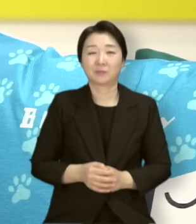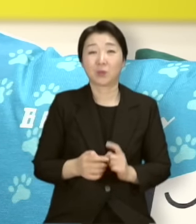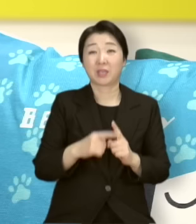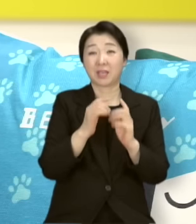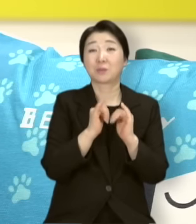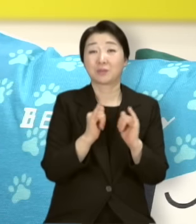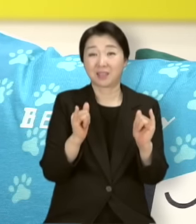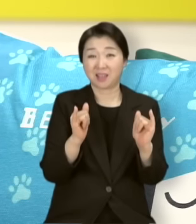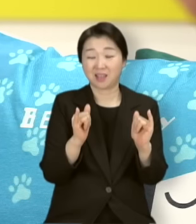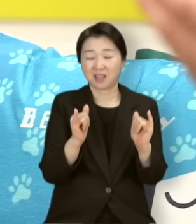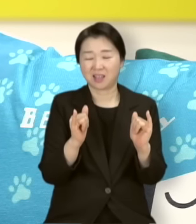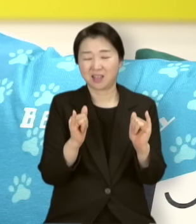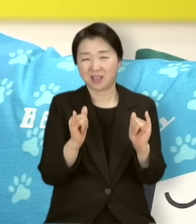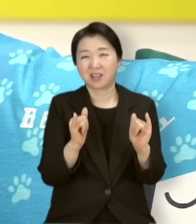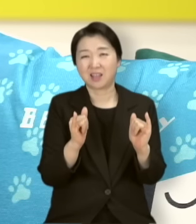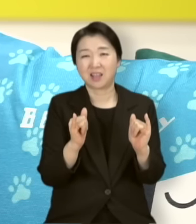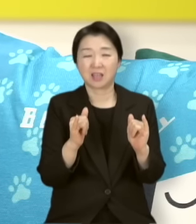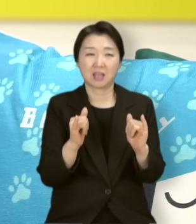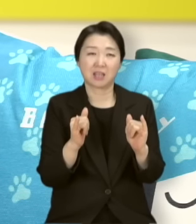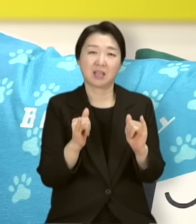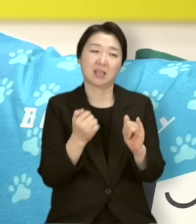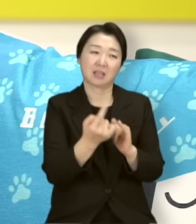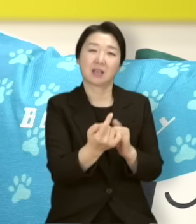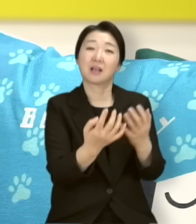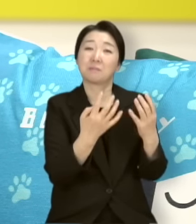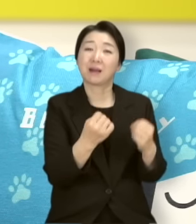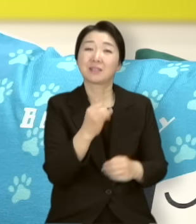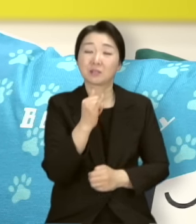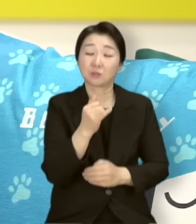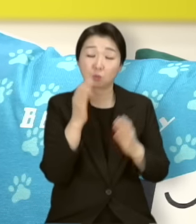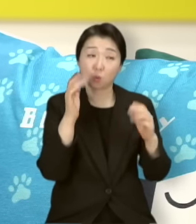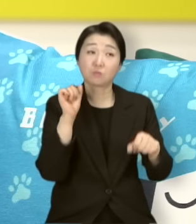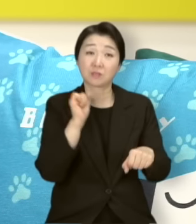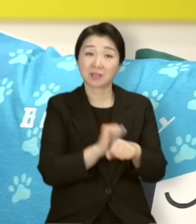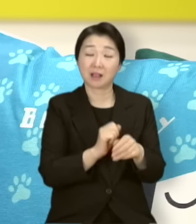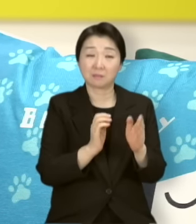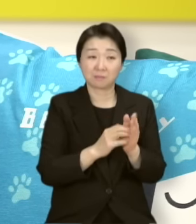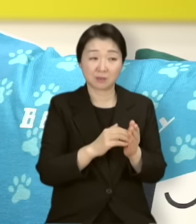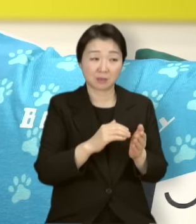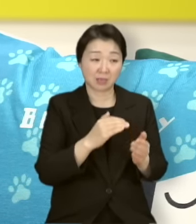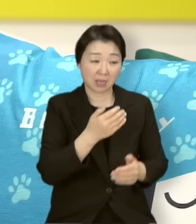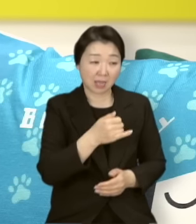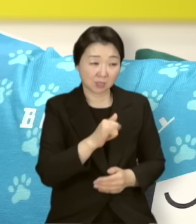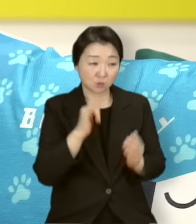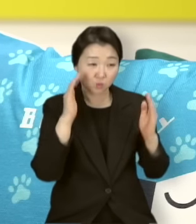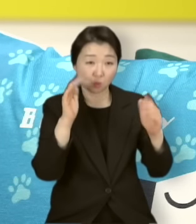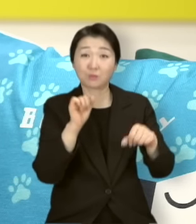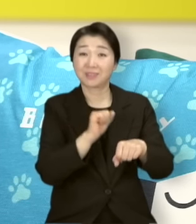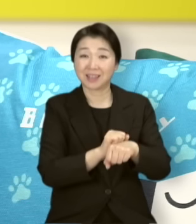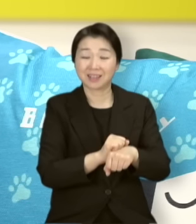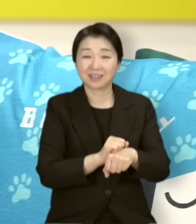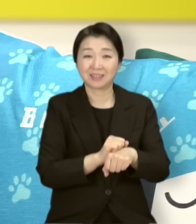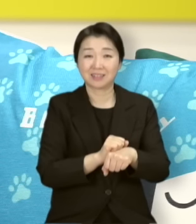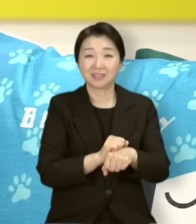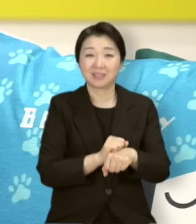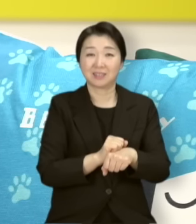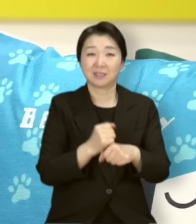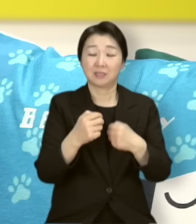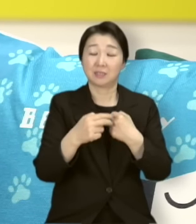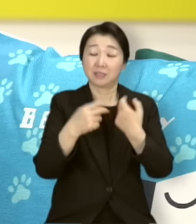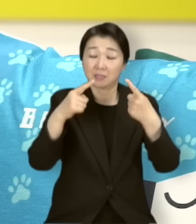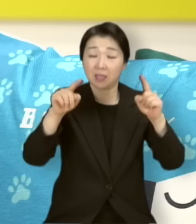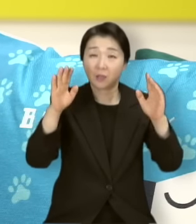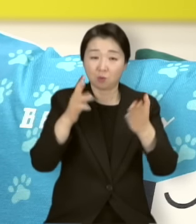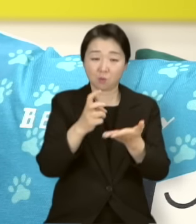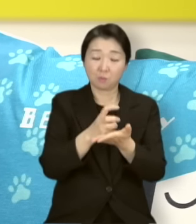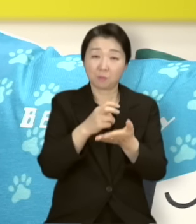그 간호원 간호부를 많이 가셨으니까요. 예. 근데 공부를 잘 시켜서 애들이 상당히 공부도 잘하고 의대나